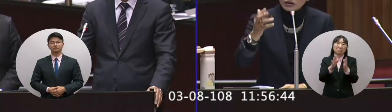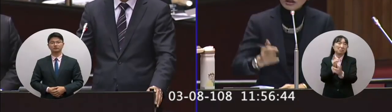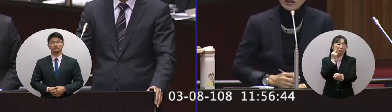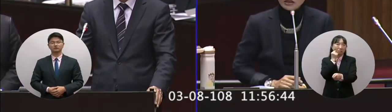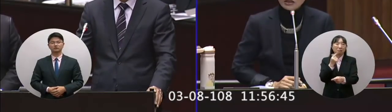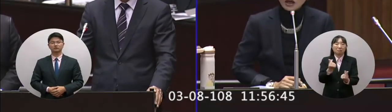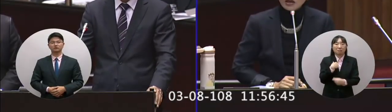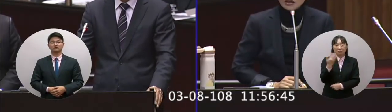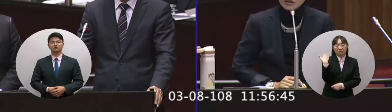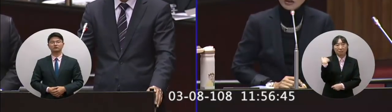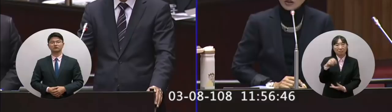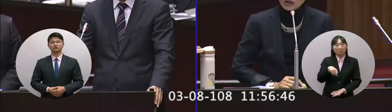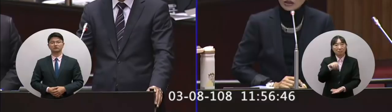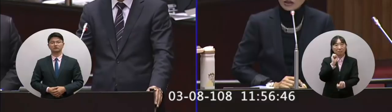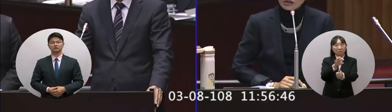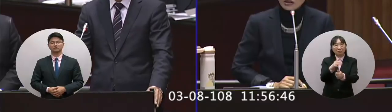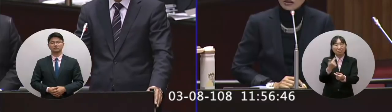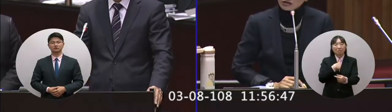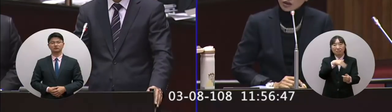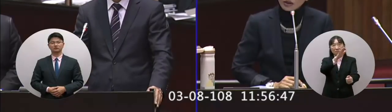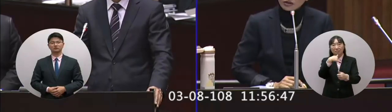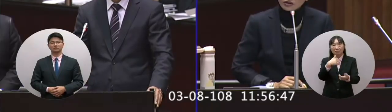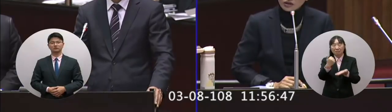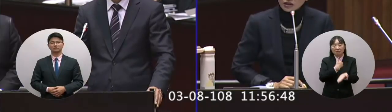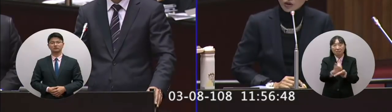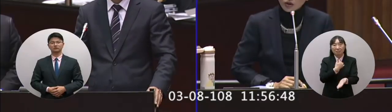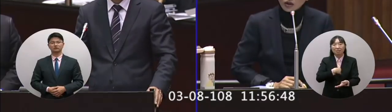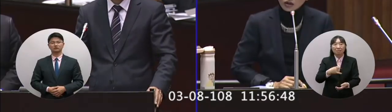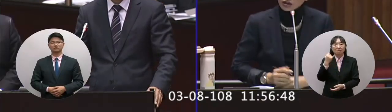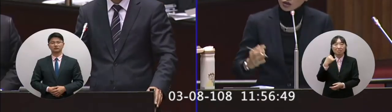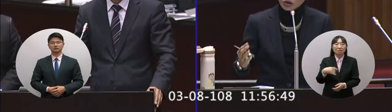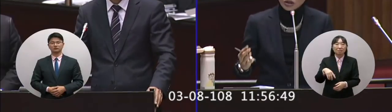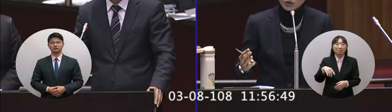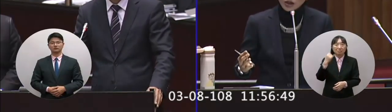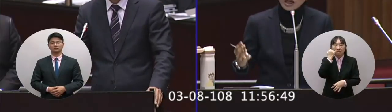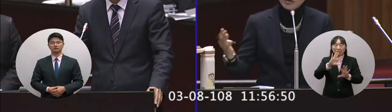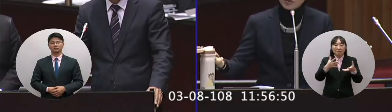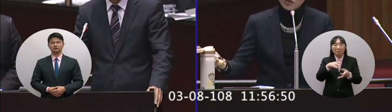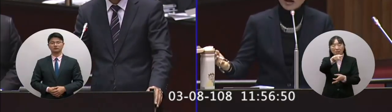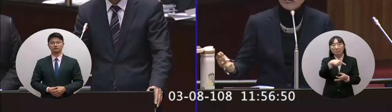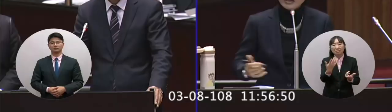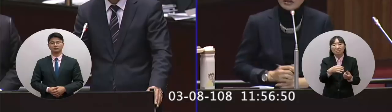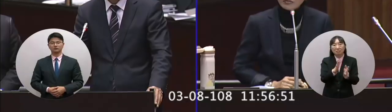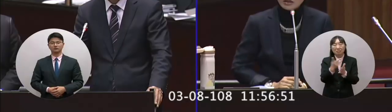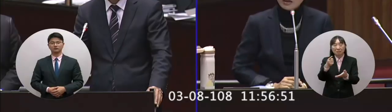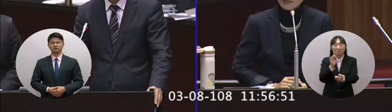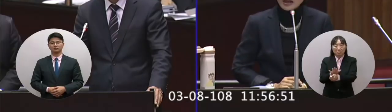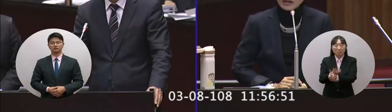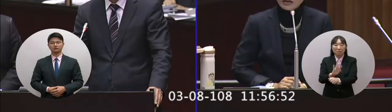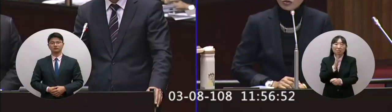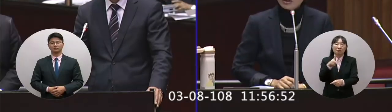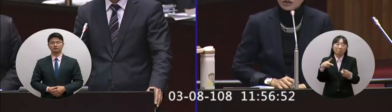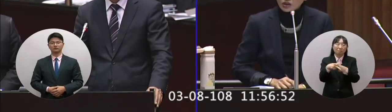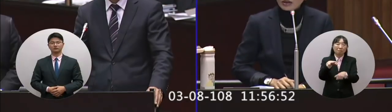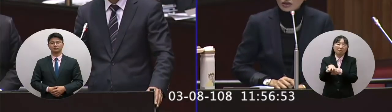嘛。包括我们之前在提到，希望能够引进以色列的滴灌系统，可是很多的小农他根本无法负担这么